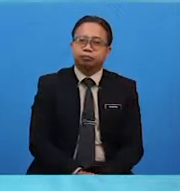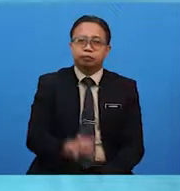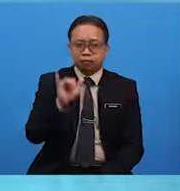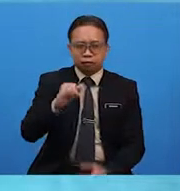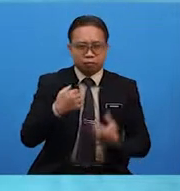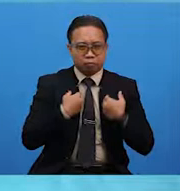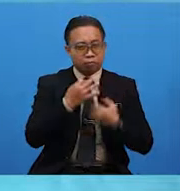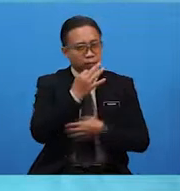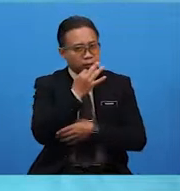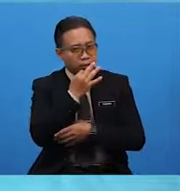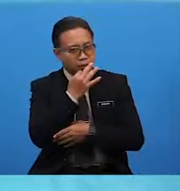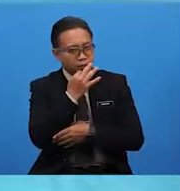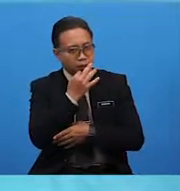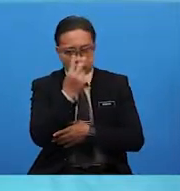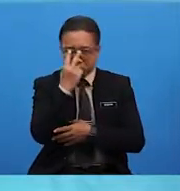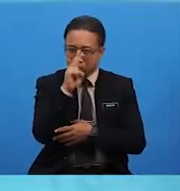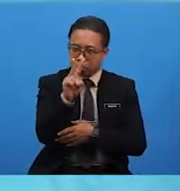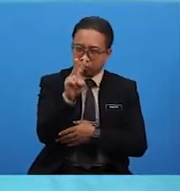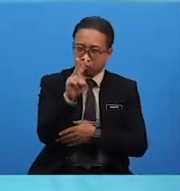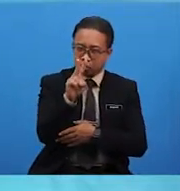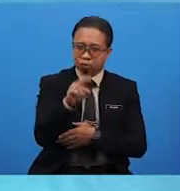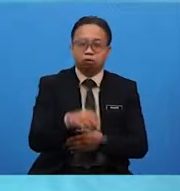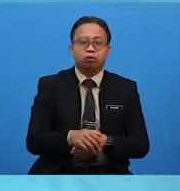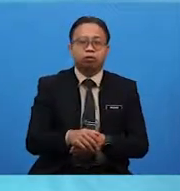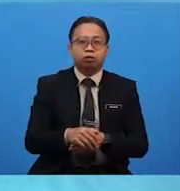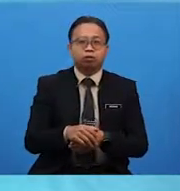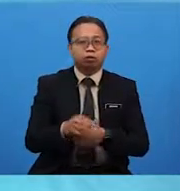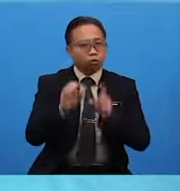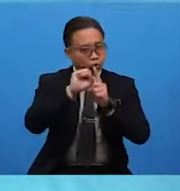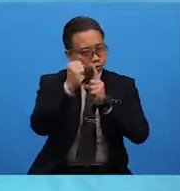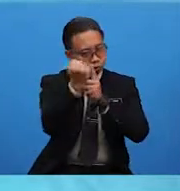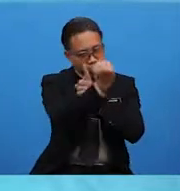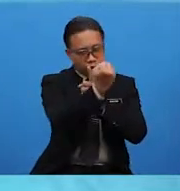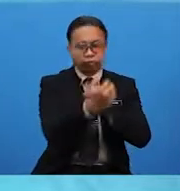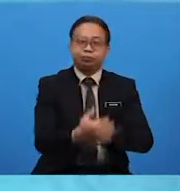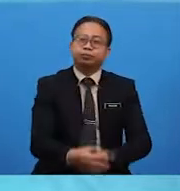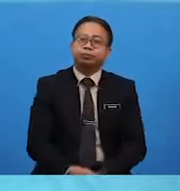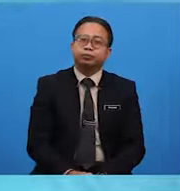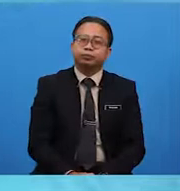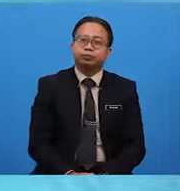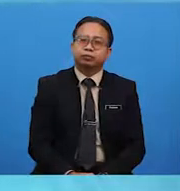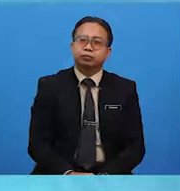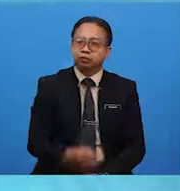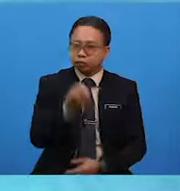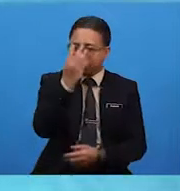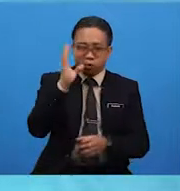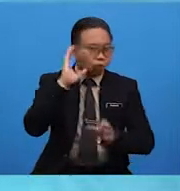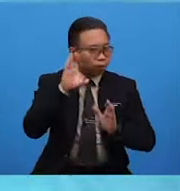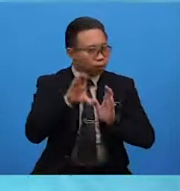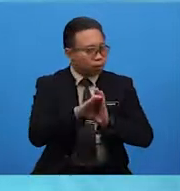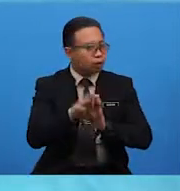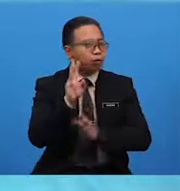yang aneh dan memperolok-olokkan kenyataan sosial di Berlin melalui sindiran beliau menggambarkan